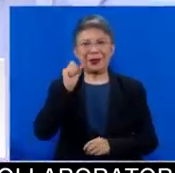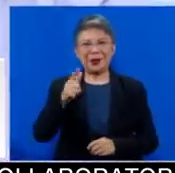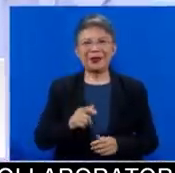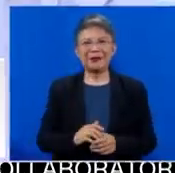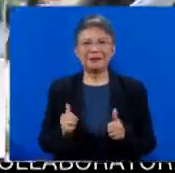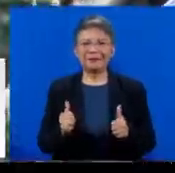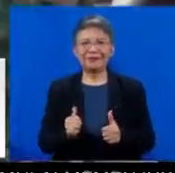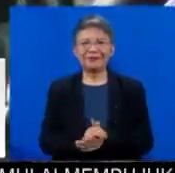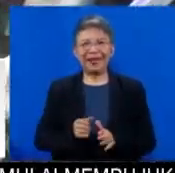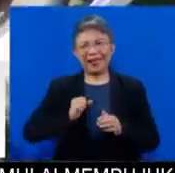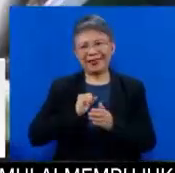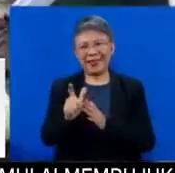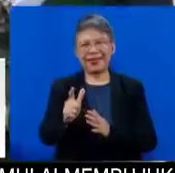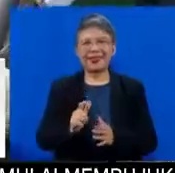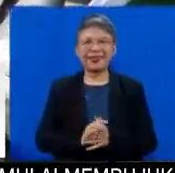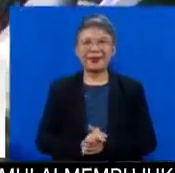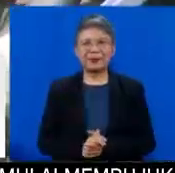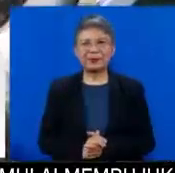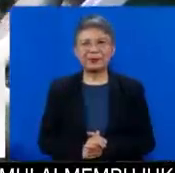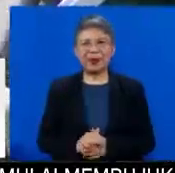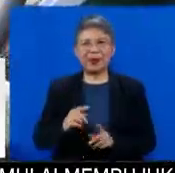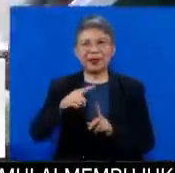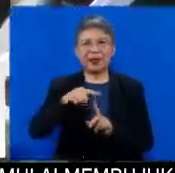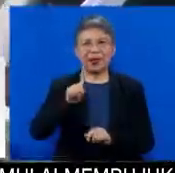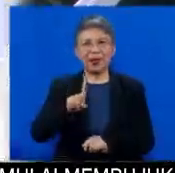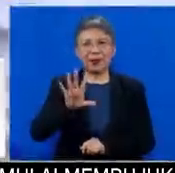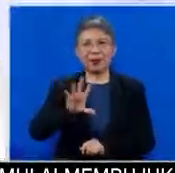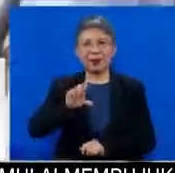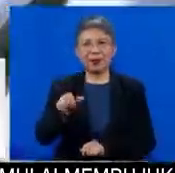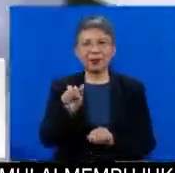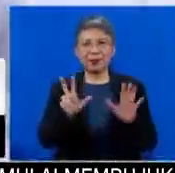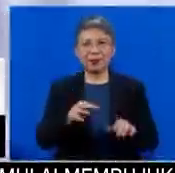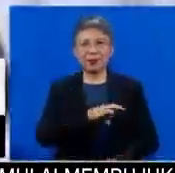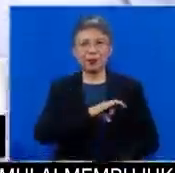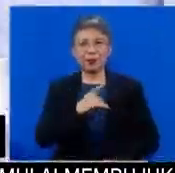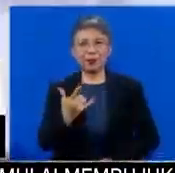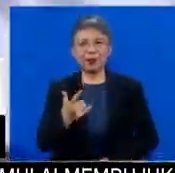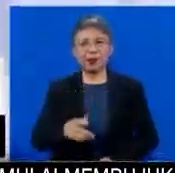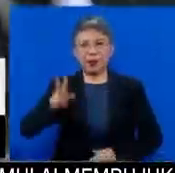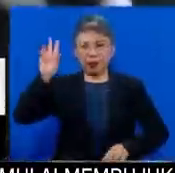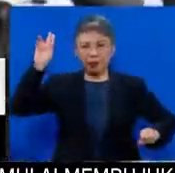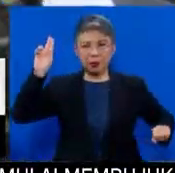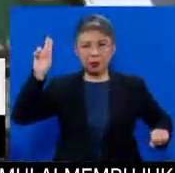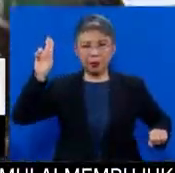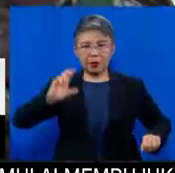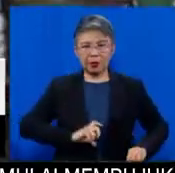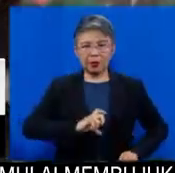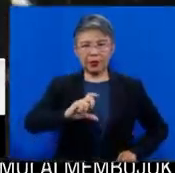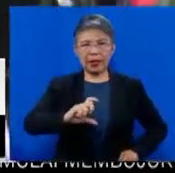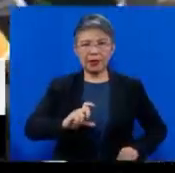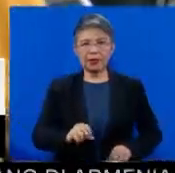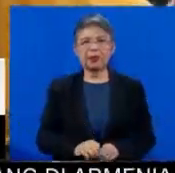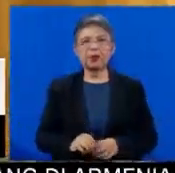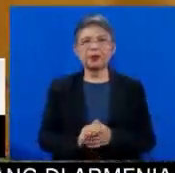baik dan lancar. Pada 15 Agustus, Presiden Joko Widodo mengukuhkan Capaska menjadi Paskibraka